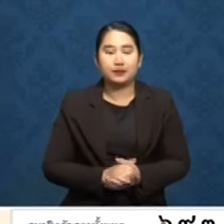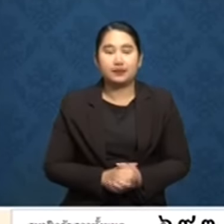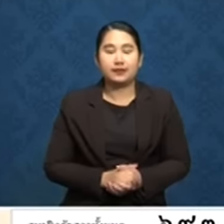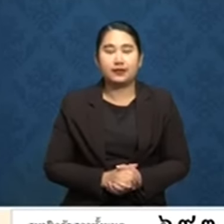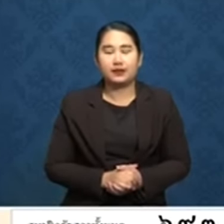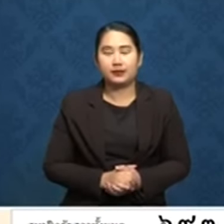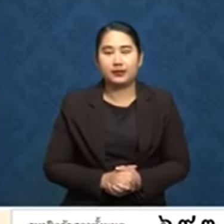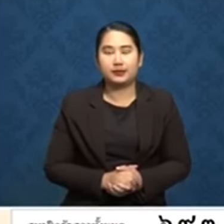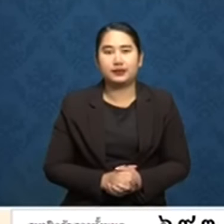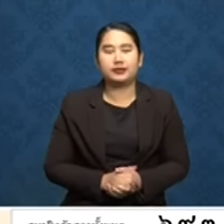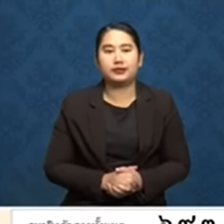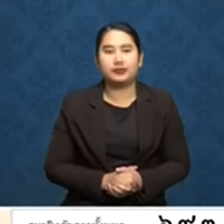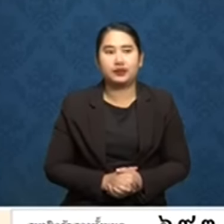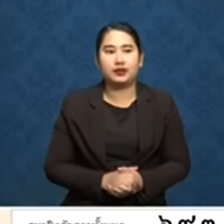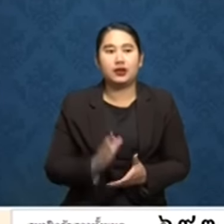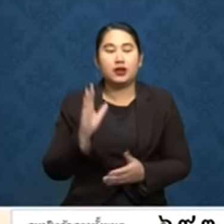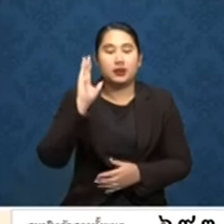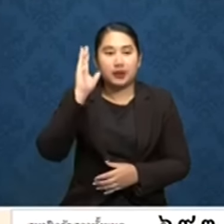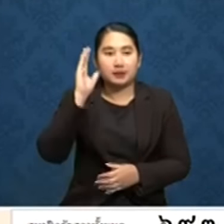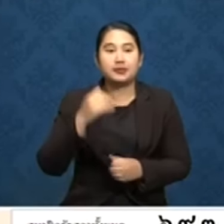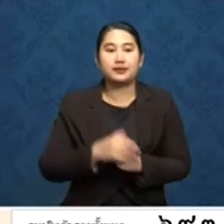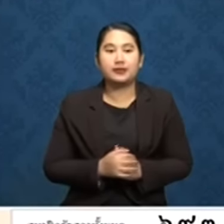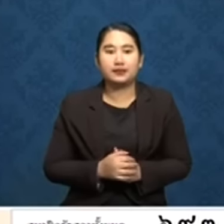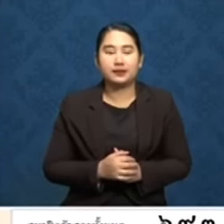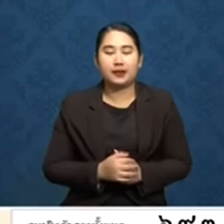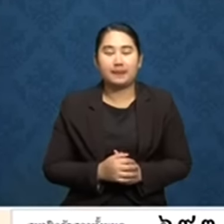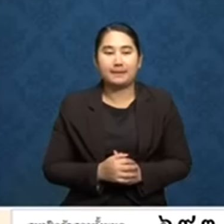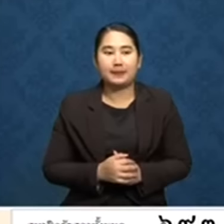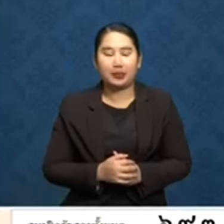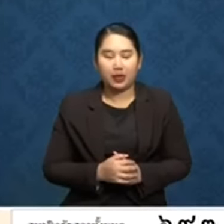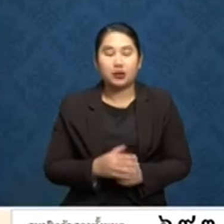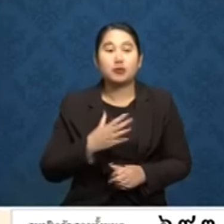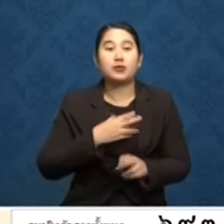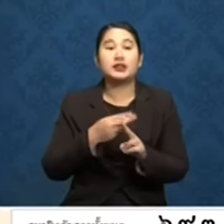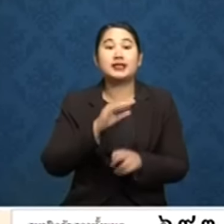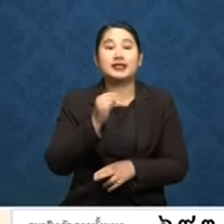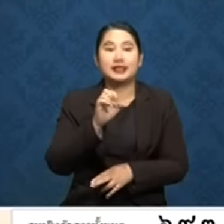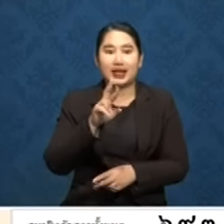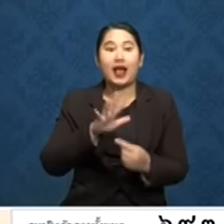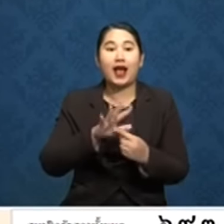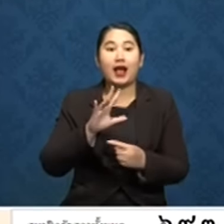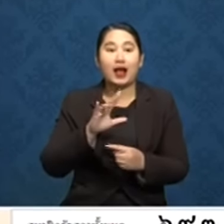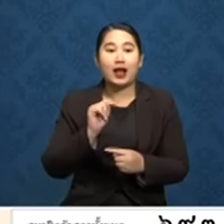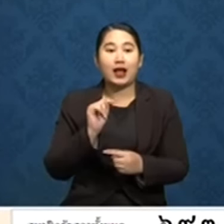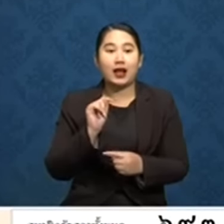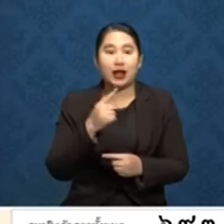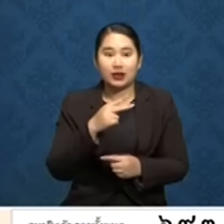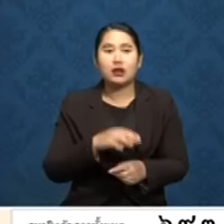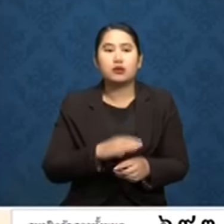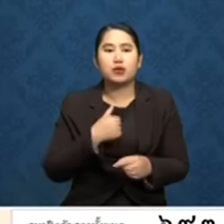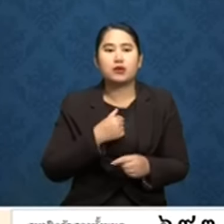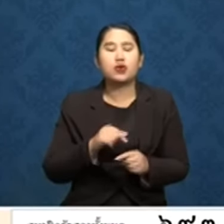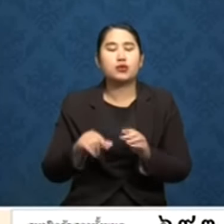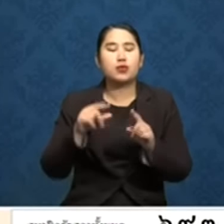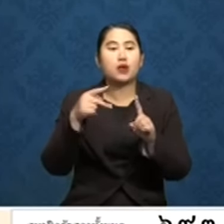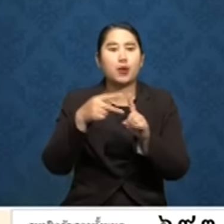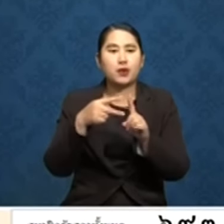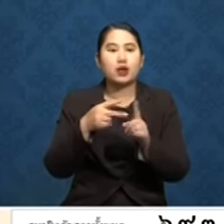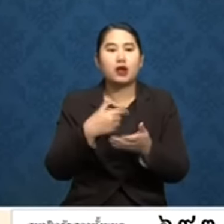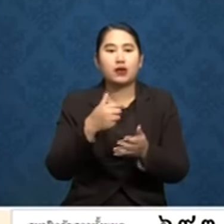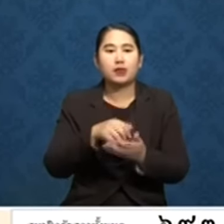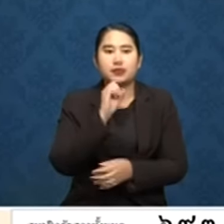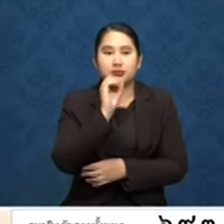ญครับเจิญคุณจิรัตประท้วงยกมือครับว่ากัน ผมจิรัตทองสุวรรณครับผู้แทนพรรคประชาชนคือท่านประธานครับ